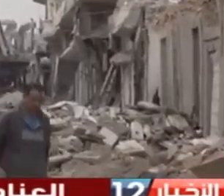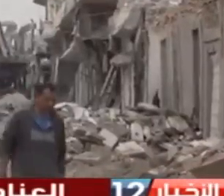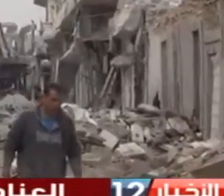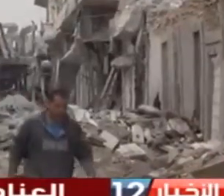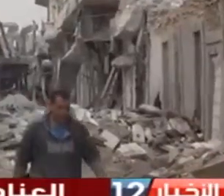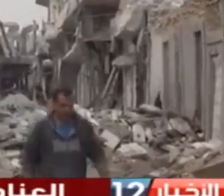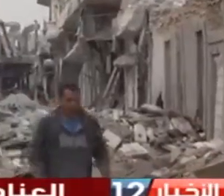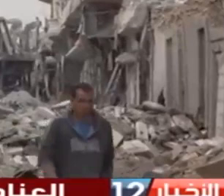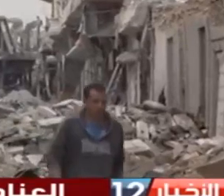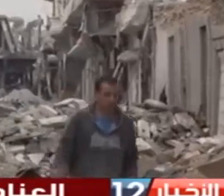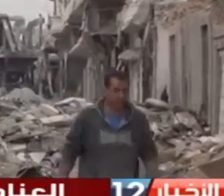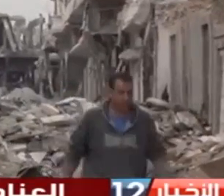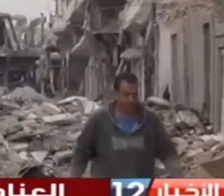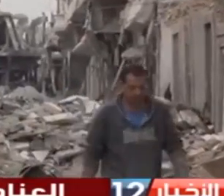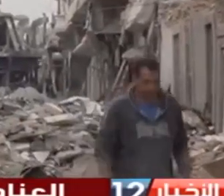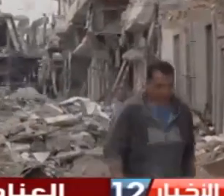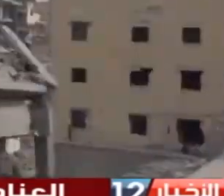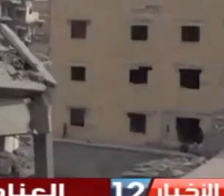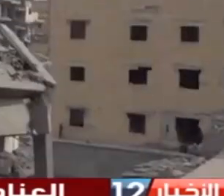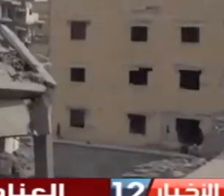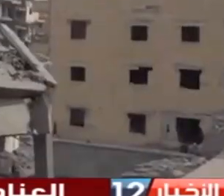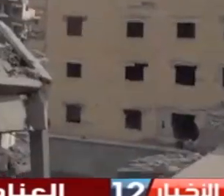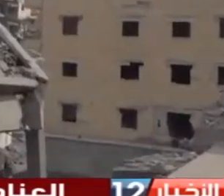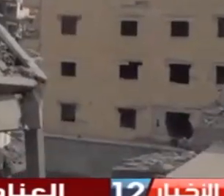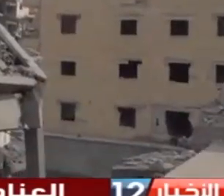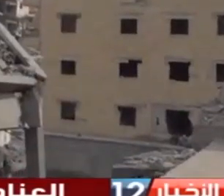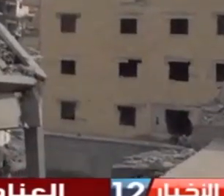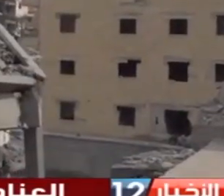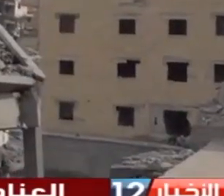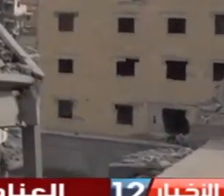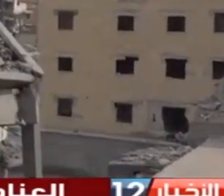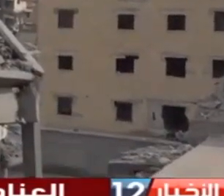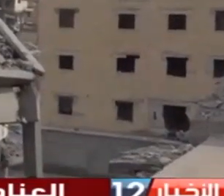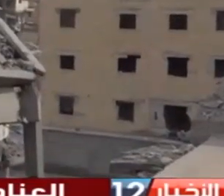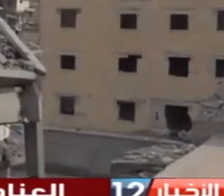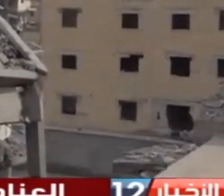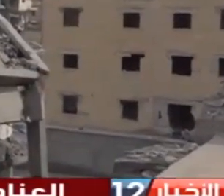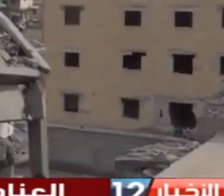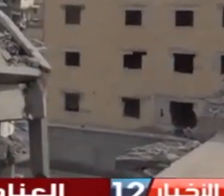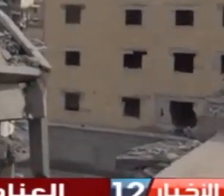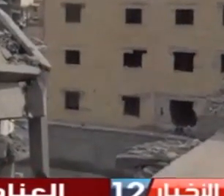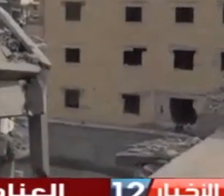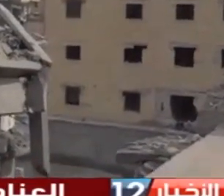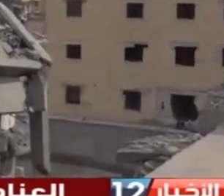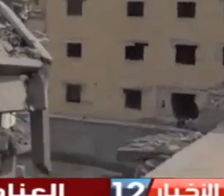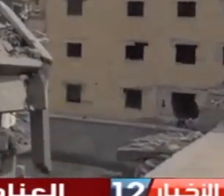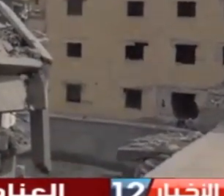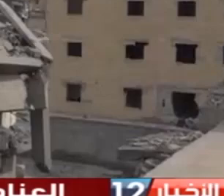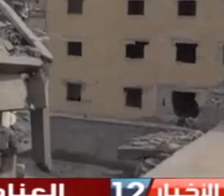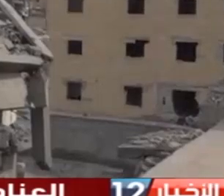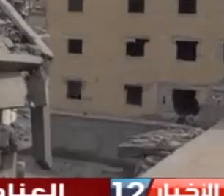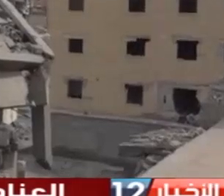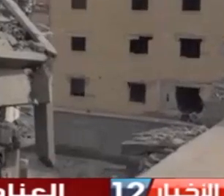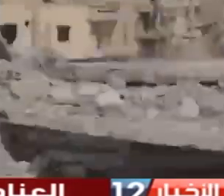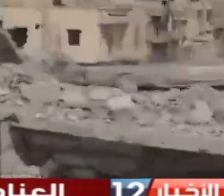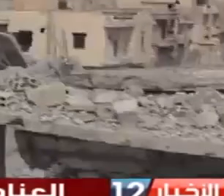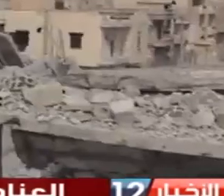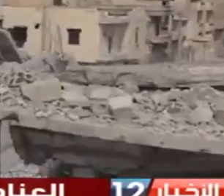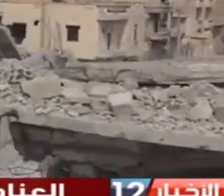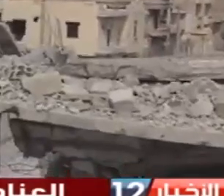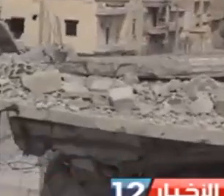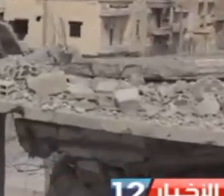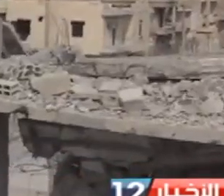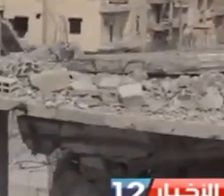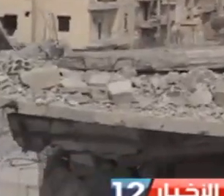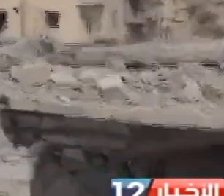منظمة العفو الدولية تتهم التحالف الدولي بقيادة الولايات المتحدة بعدم مراعاة سلامة المدنيين خلال قصفها الرقة